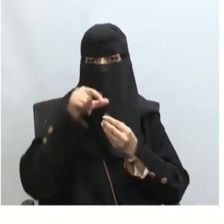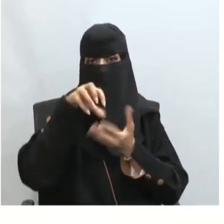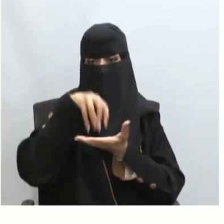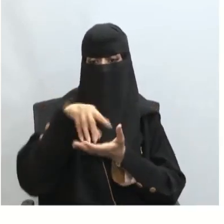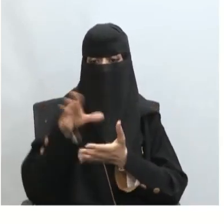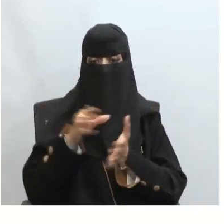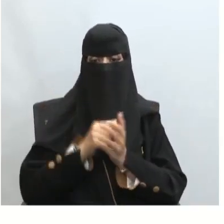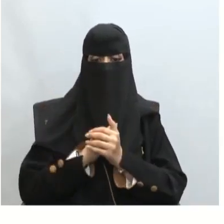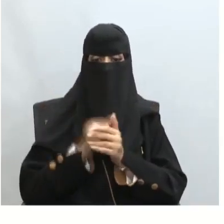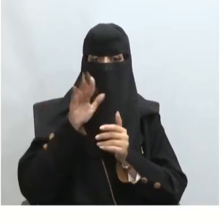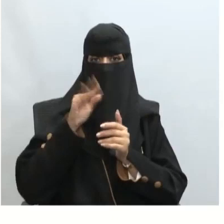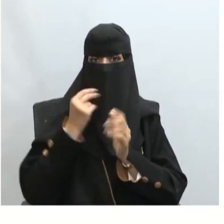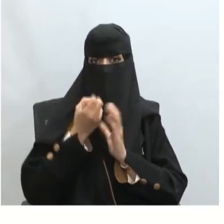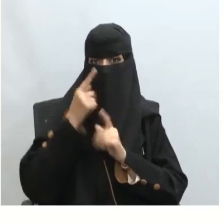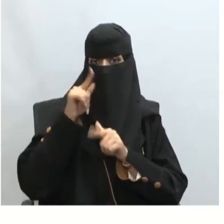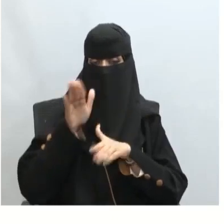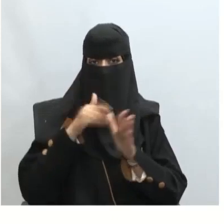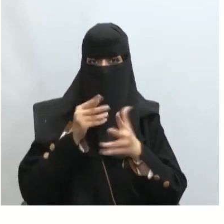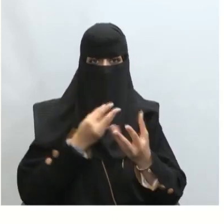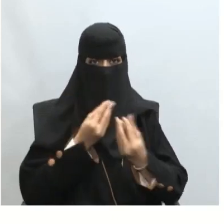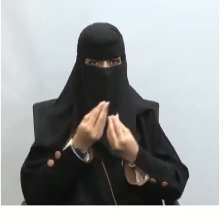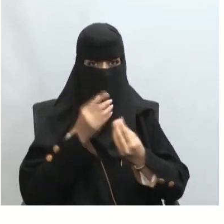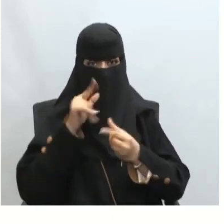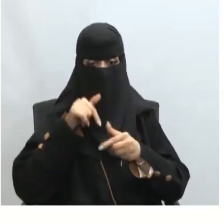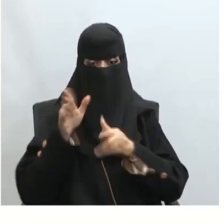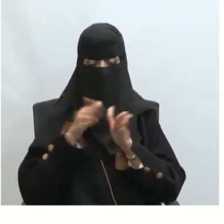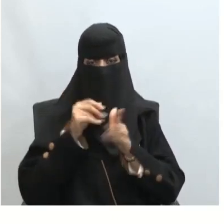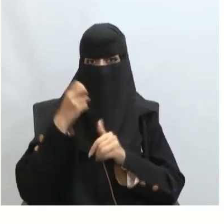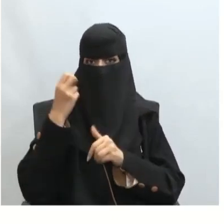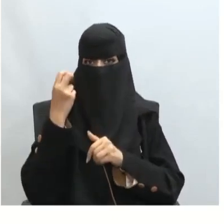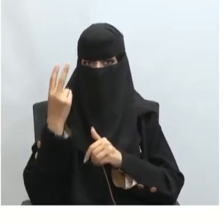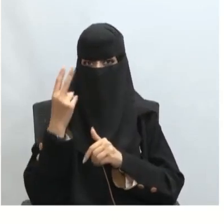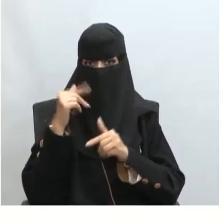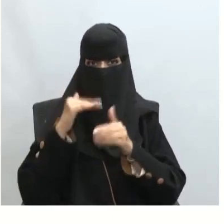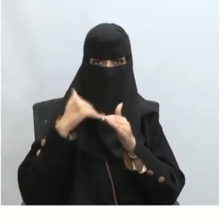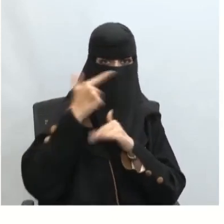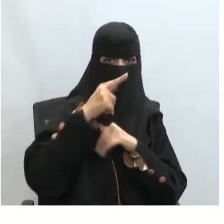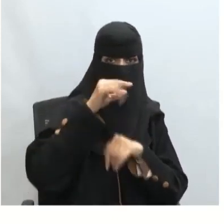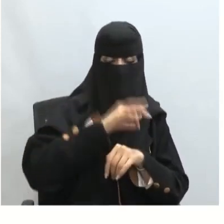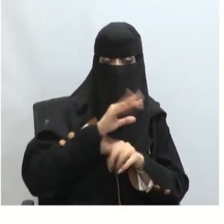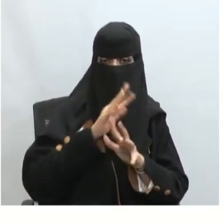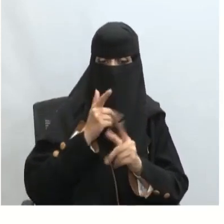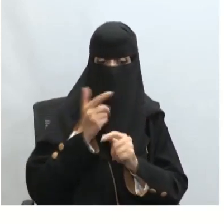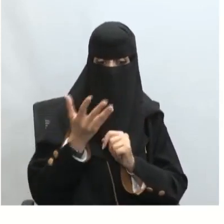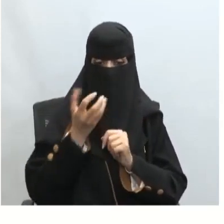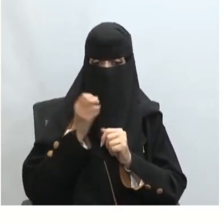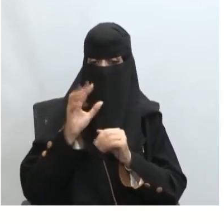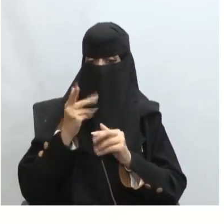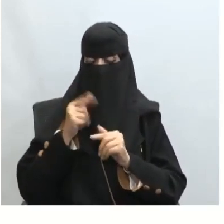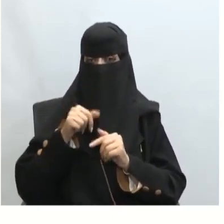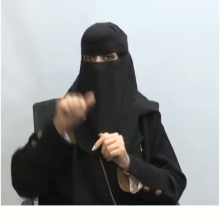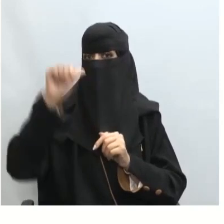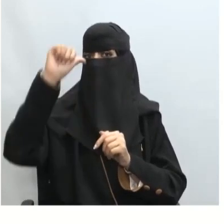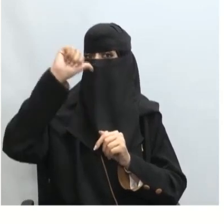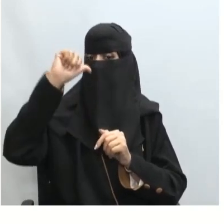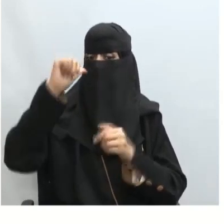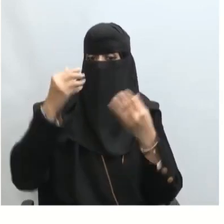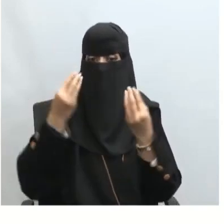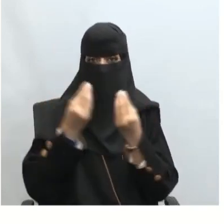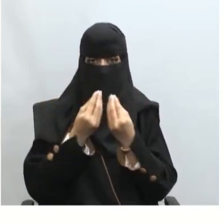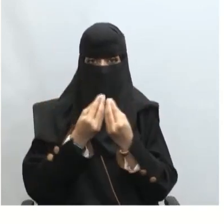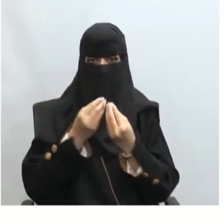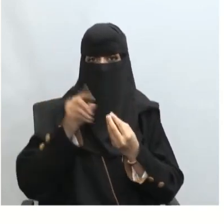اذا توقع نواتج تفاعل الحذف لتفاعل اثنين بروبانول ستقول سيعطيني ماء وبروبين